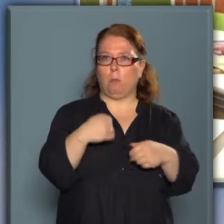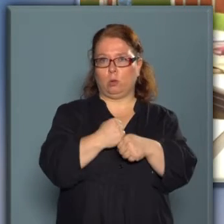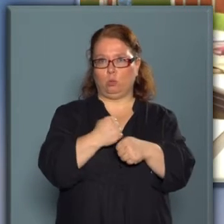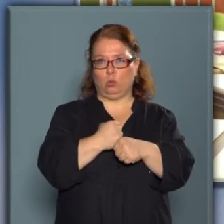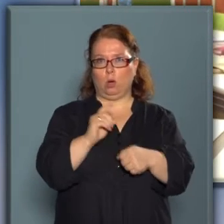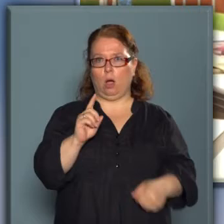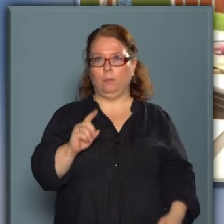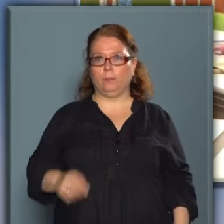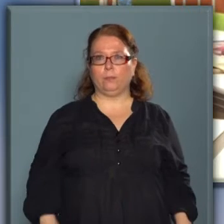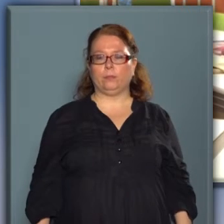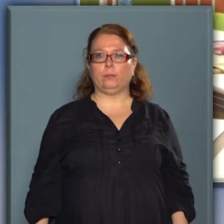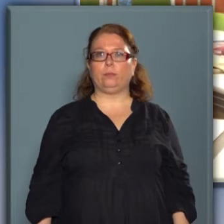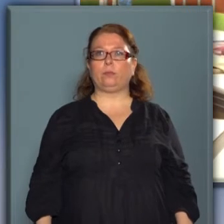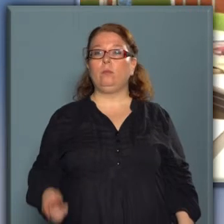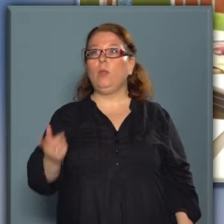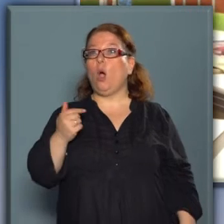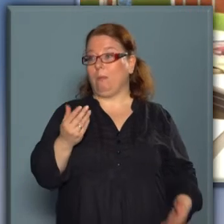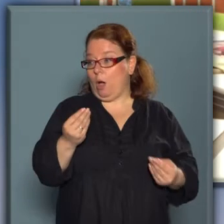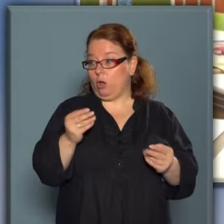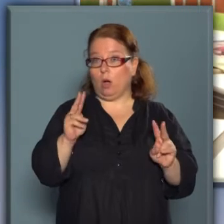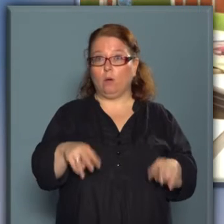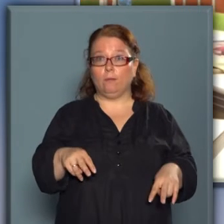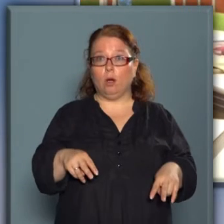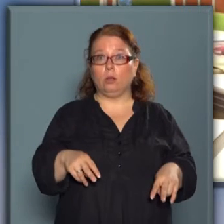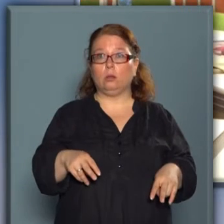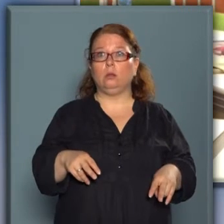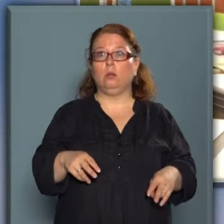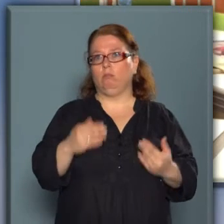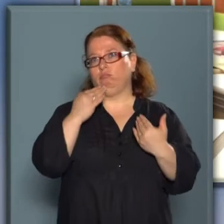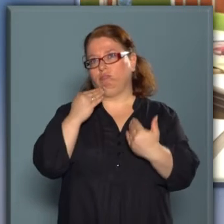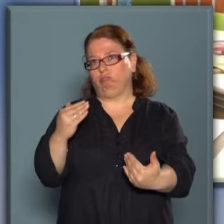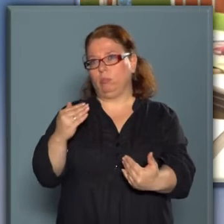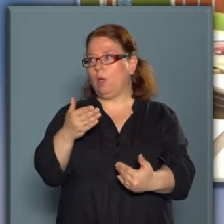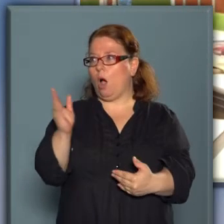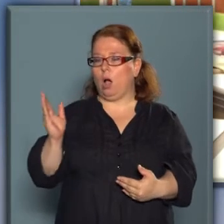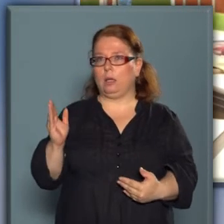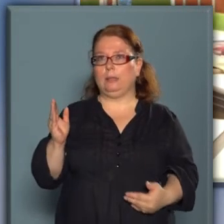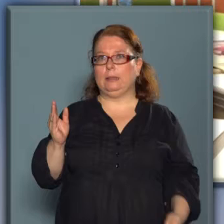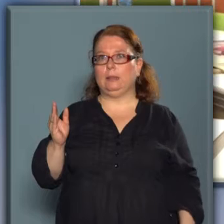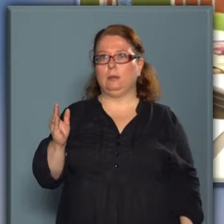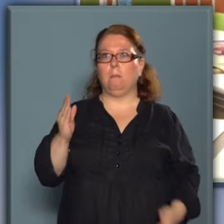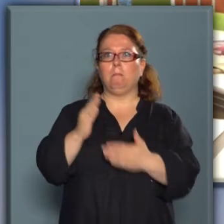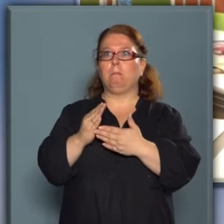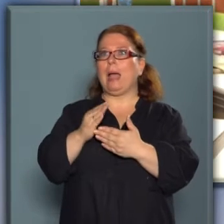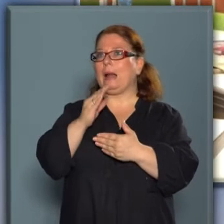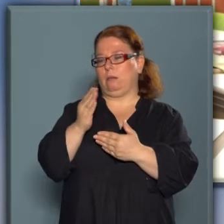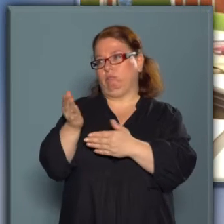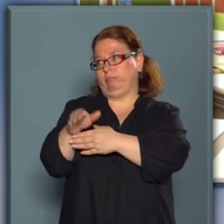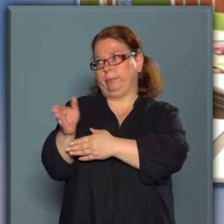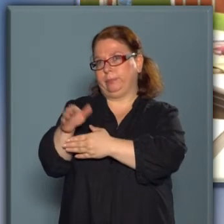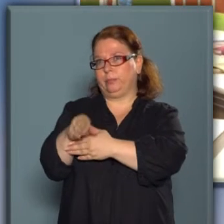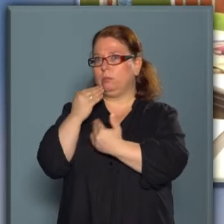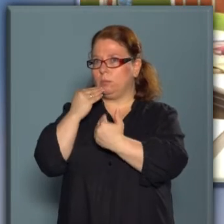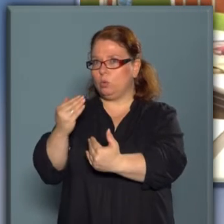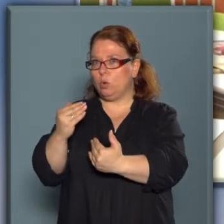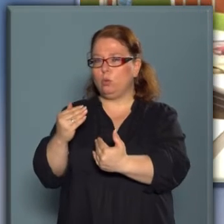csapatmunka. Tehát ami anyagunk is van, megköszönjük azoknak, akik már nincsenek köztünk,